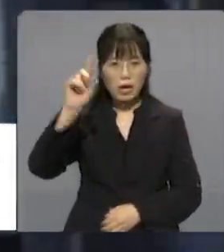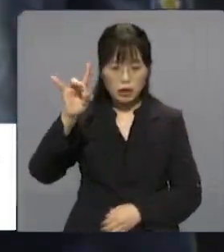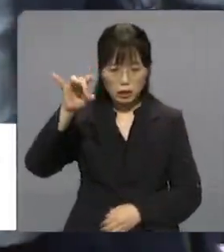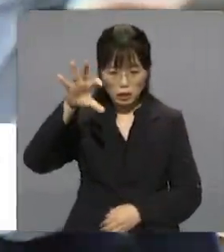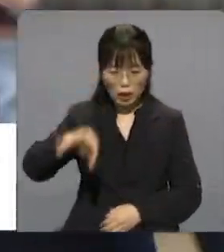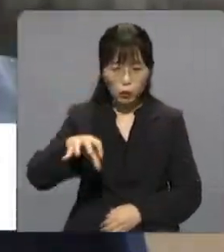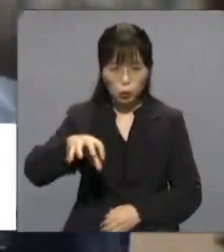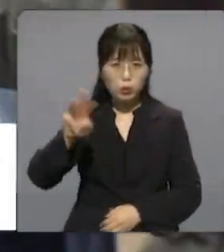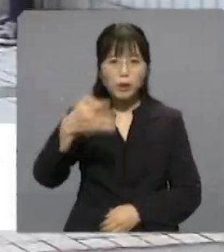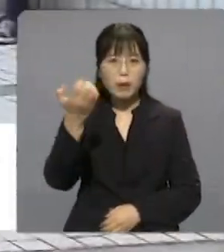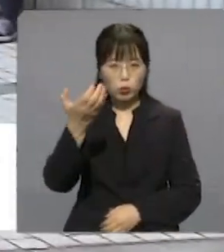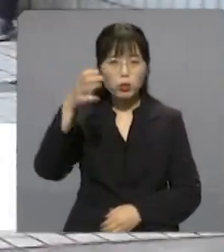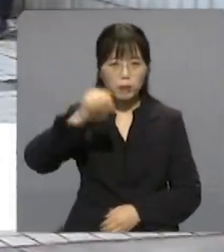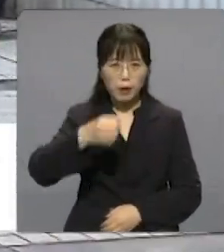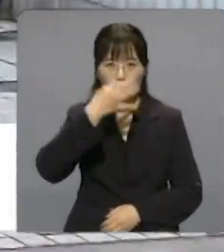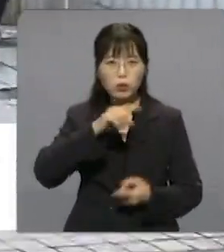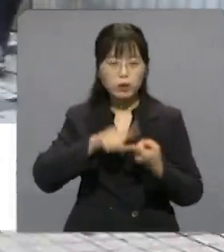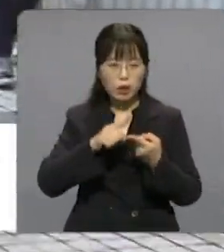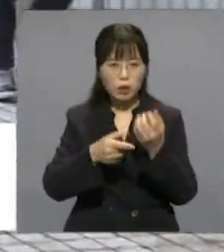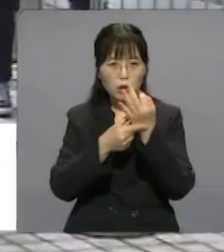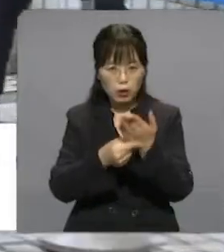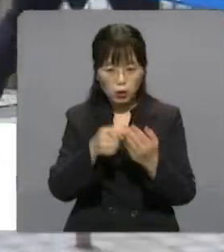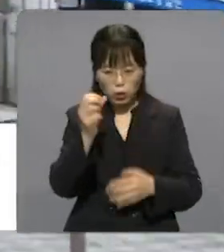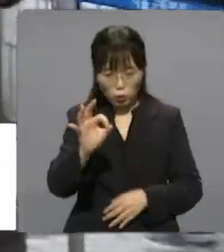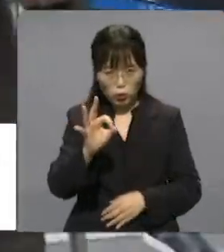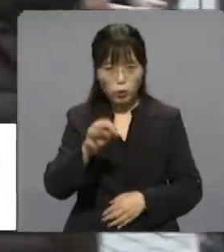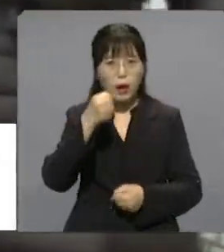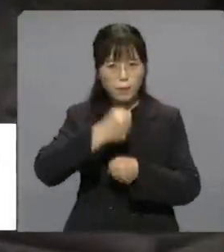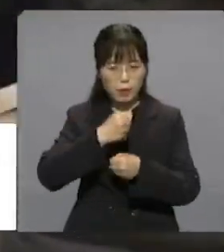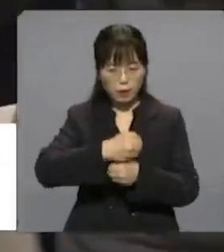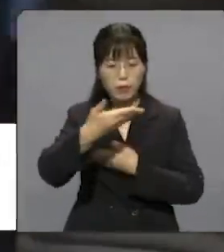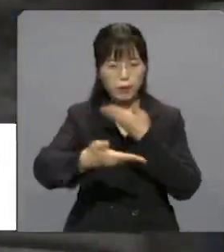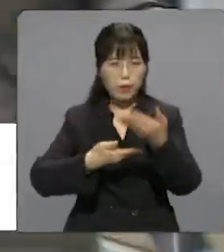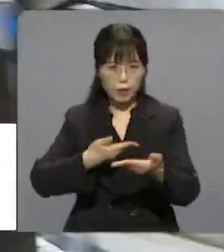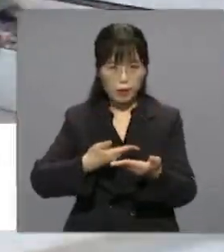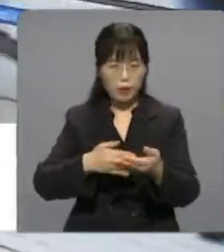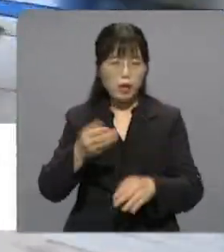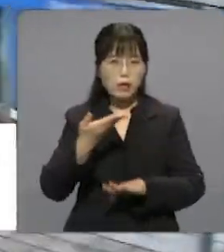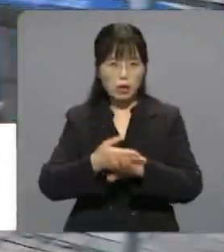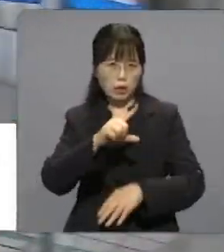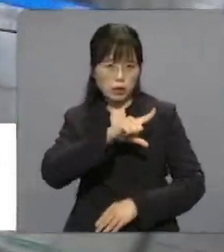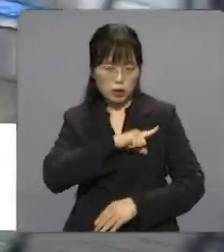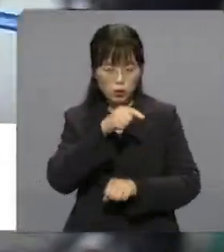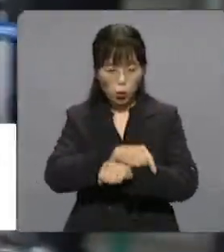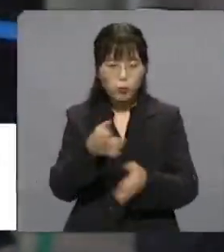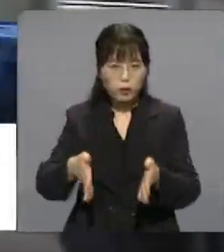대장동 수익 390억을 수표나 소액권으로 재발행 교환해 차명